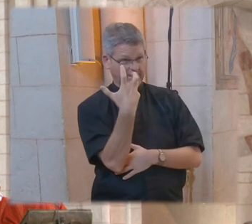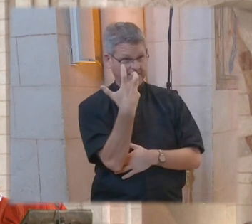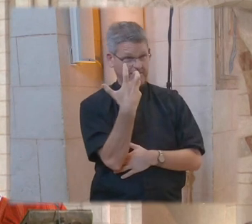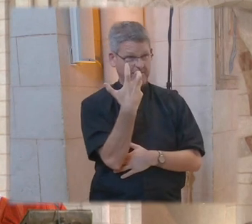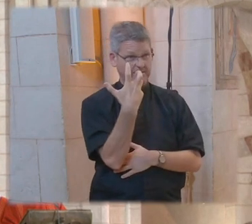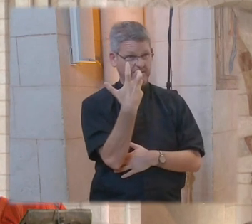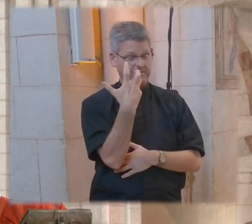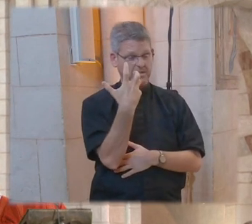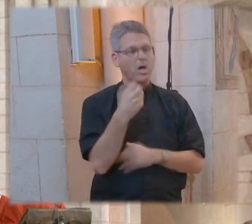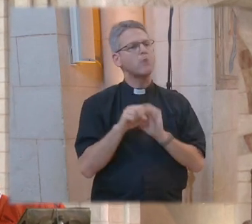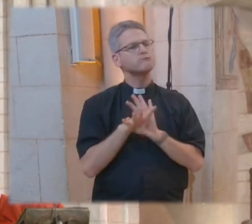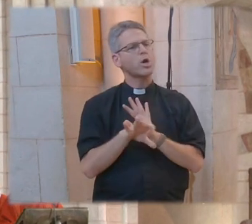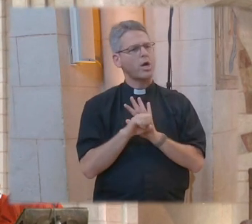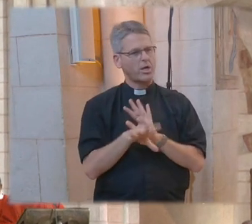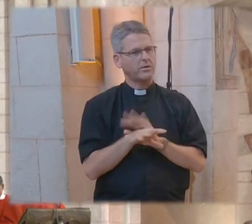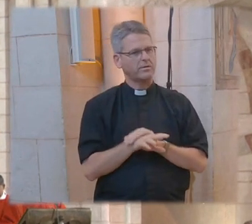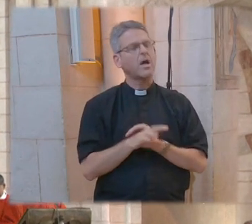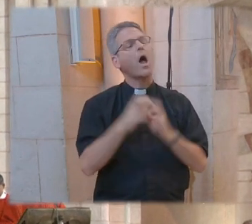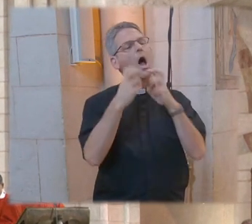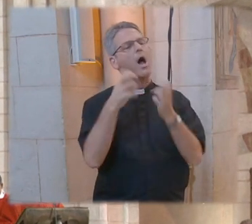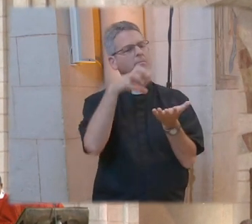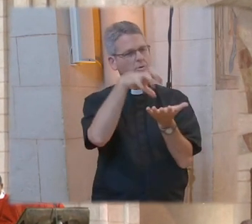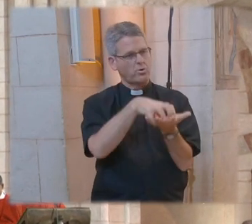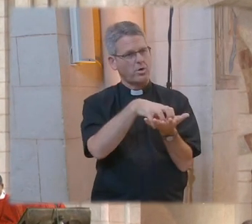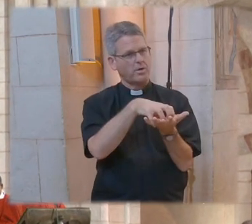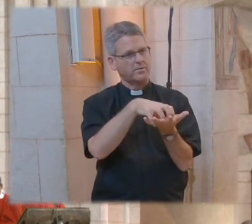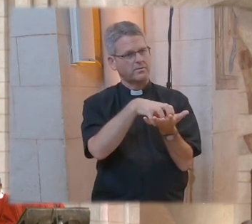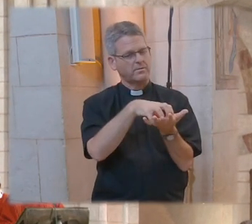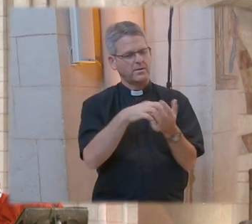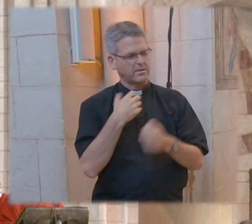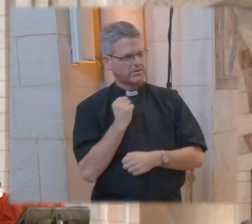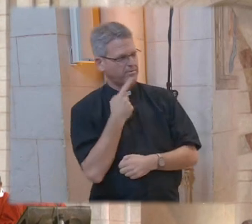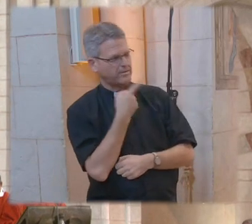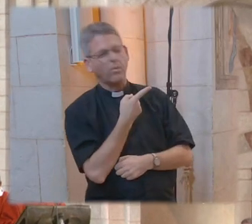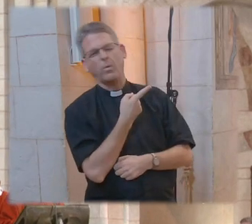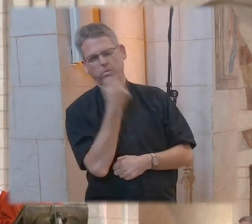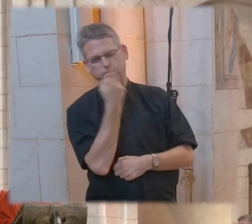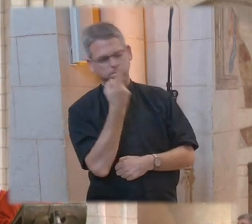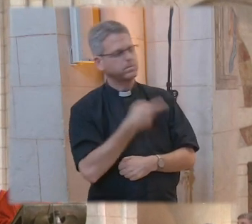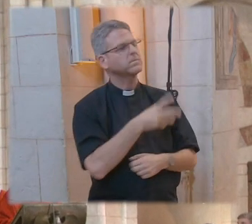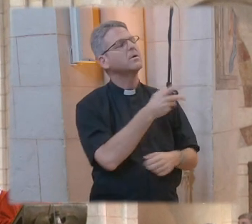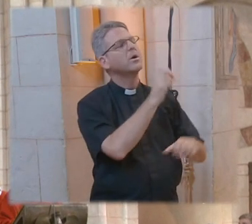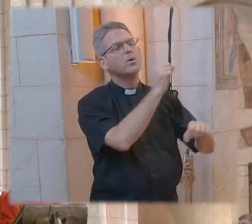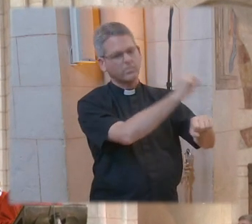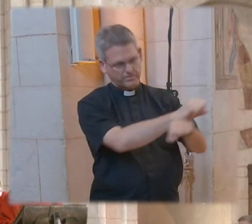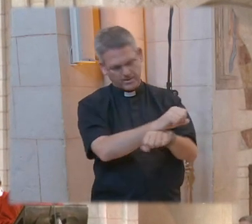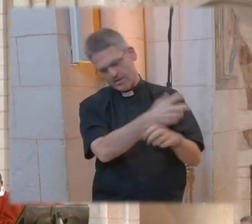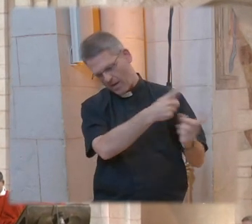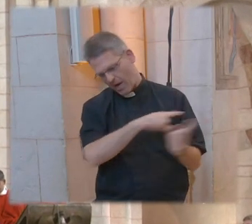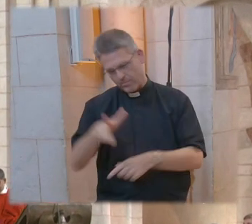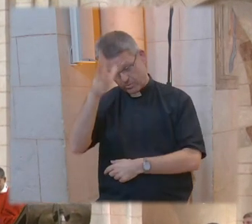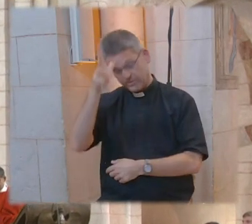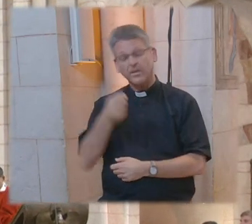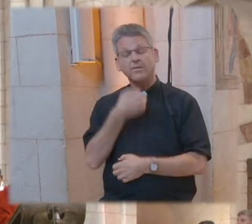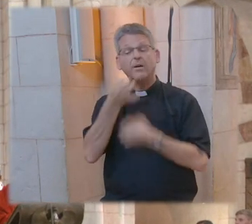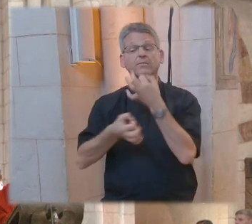1937 wegen einer Predigt in seinem Heimatort angezeigt und verhört. Das